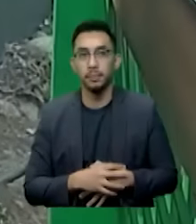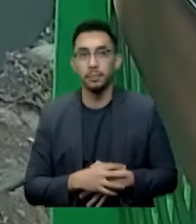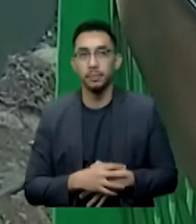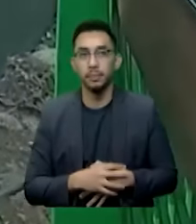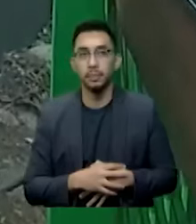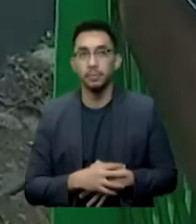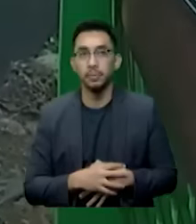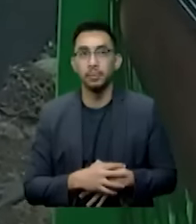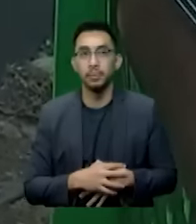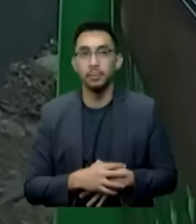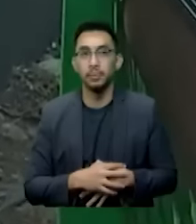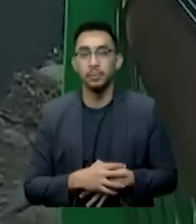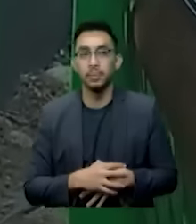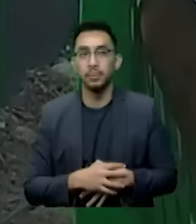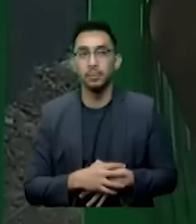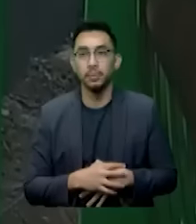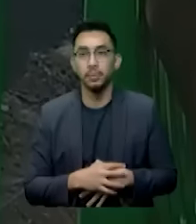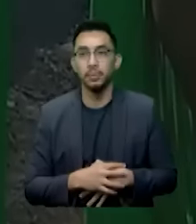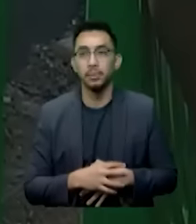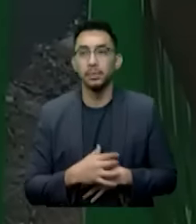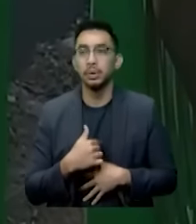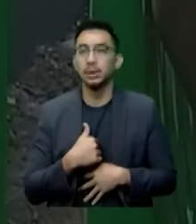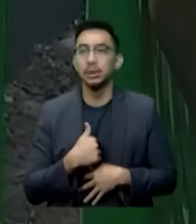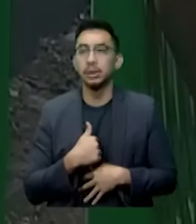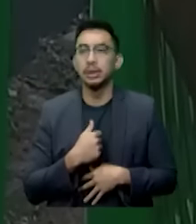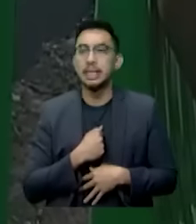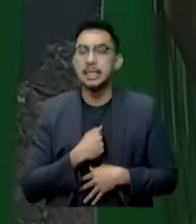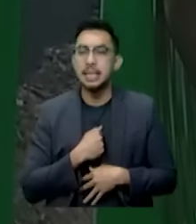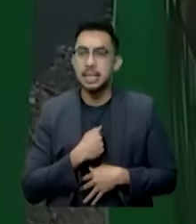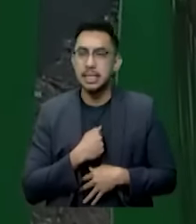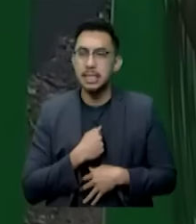kalau saya denda buat saya tidak ikhlas, itu akan